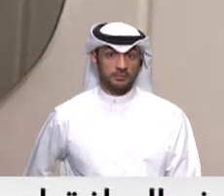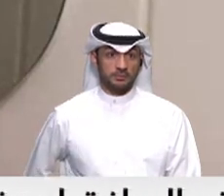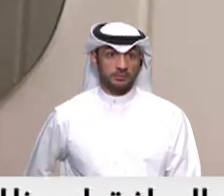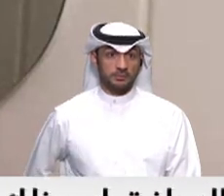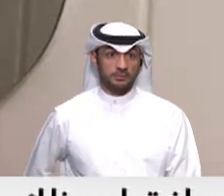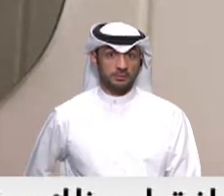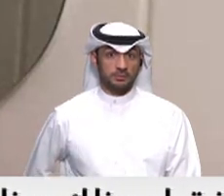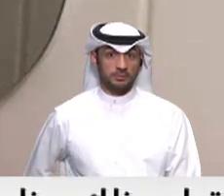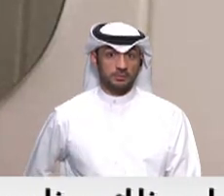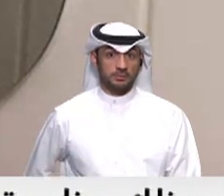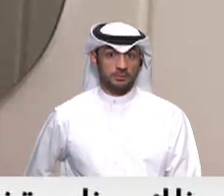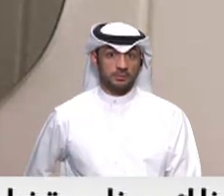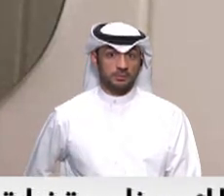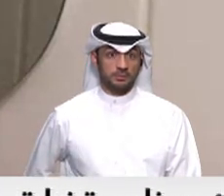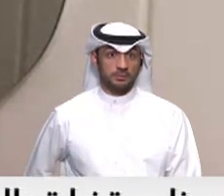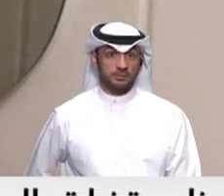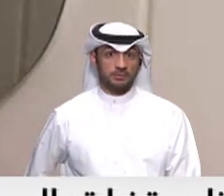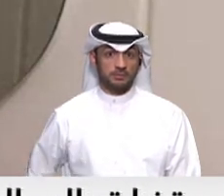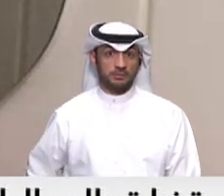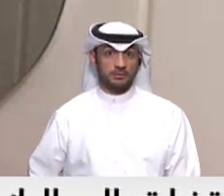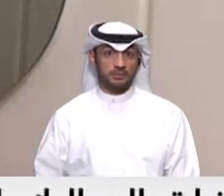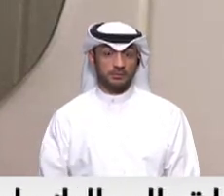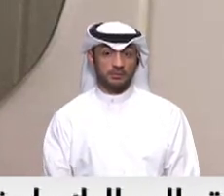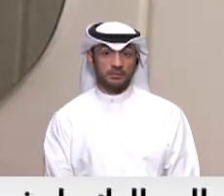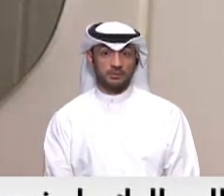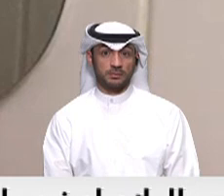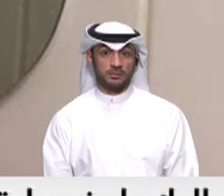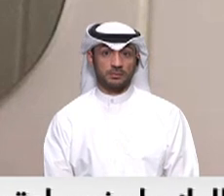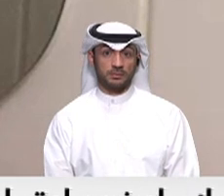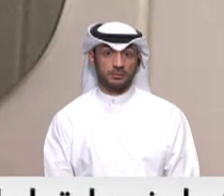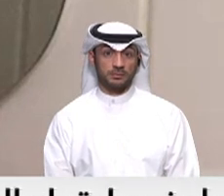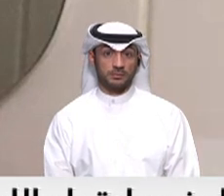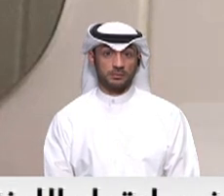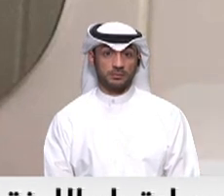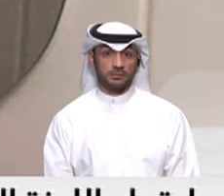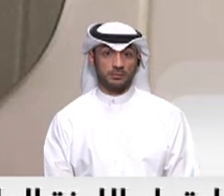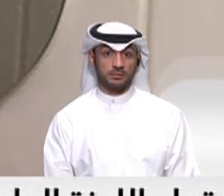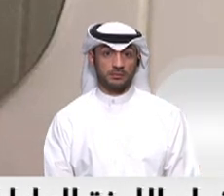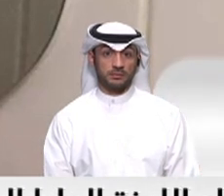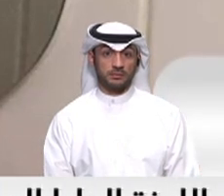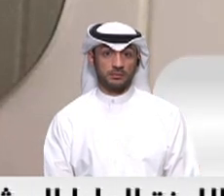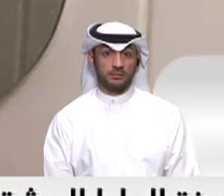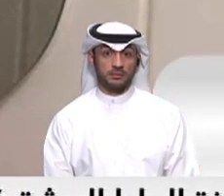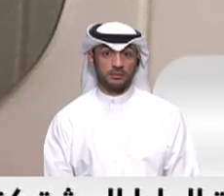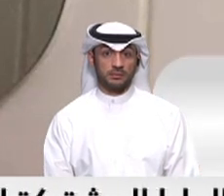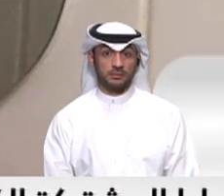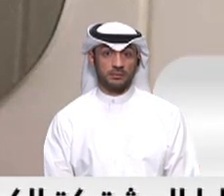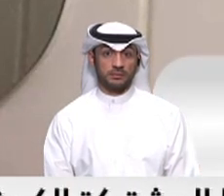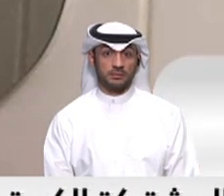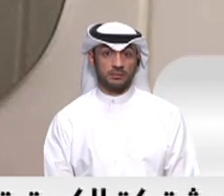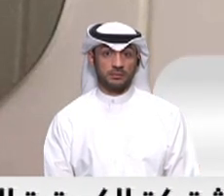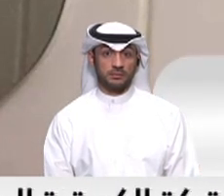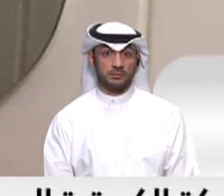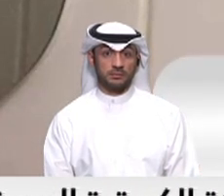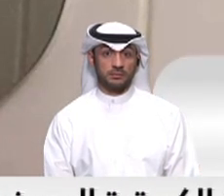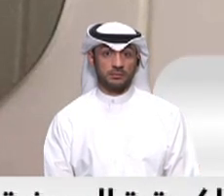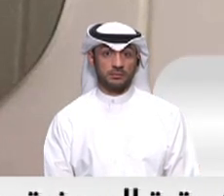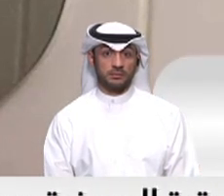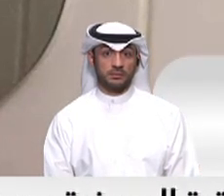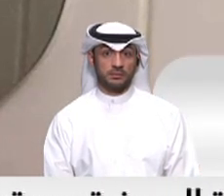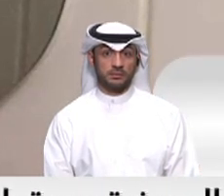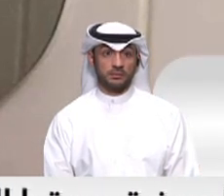الإسرائيلي، الذي أعلن أنه سيقوم الليلة بقصف موسع لعدد من